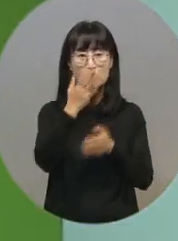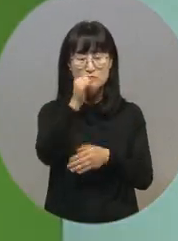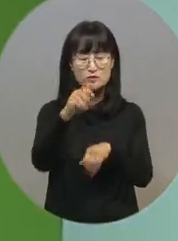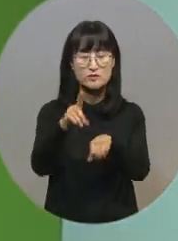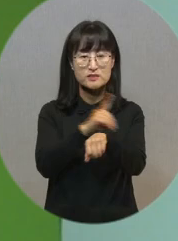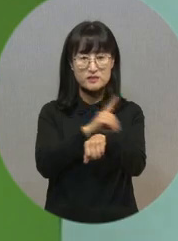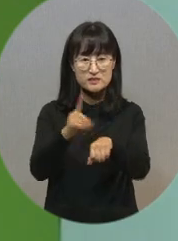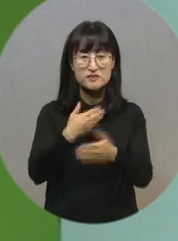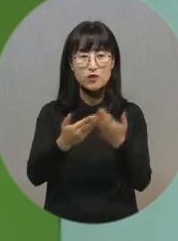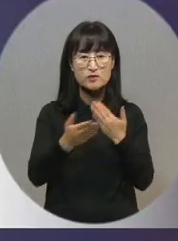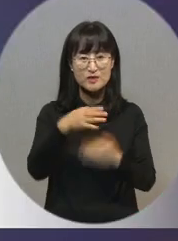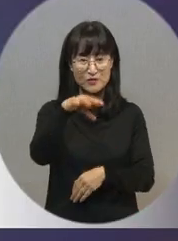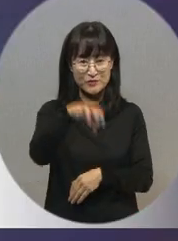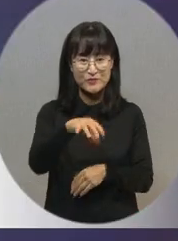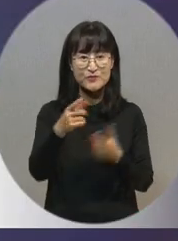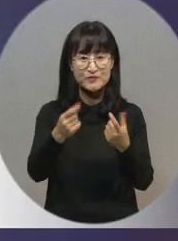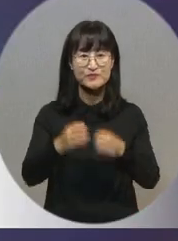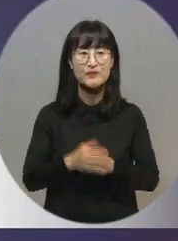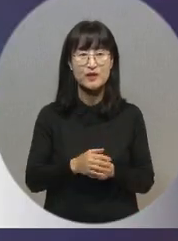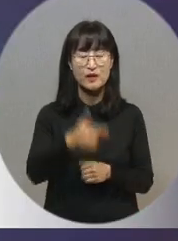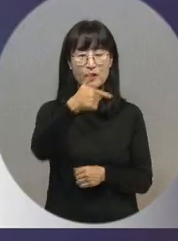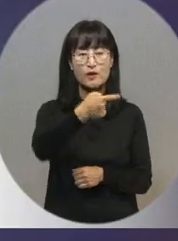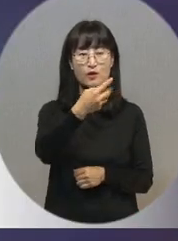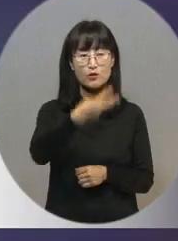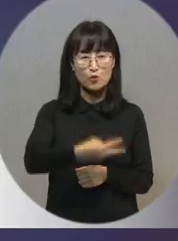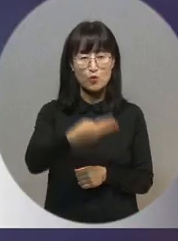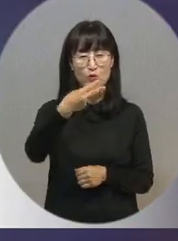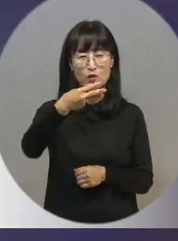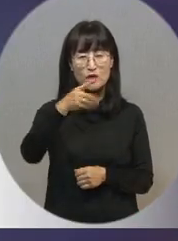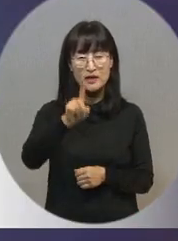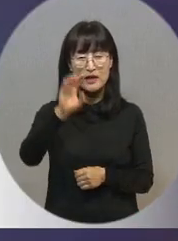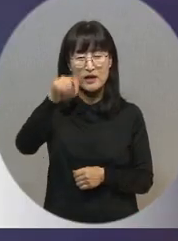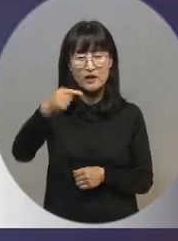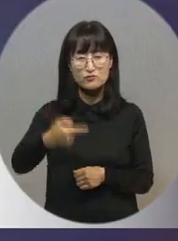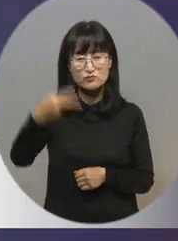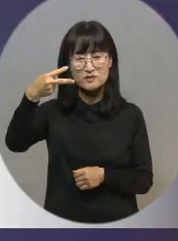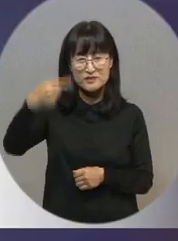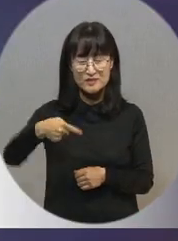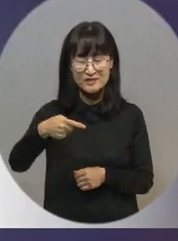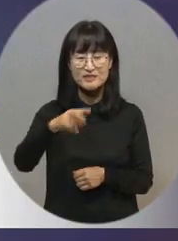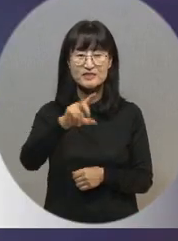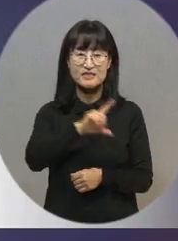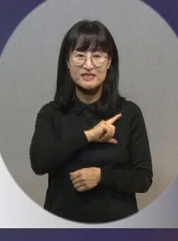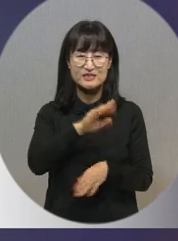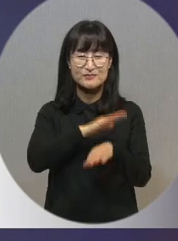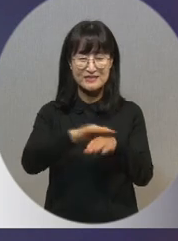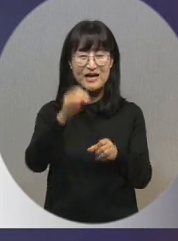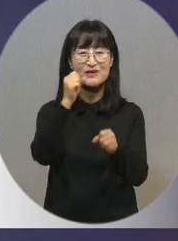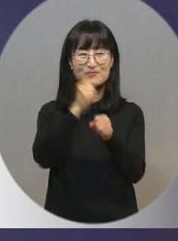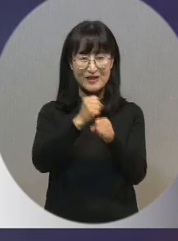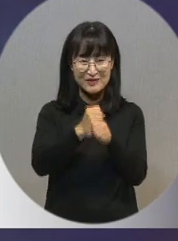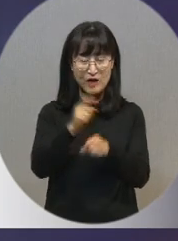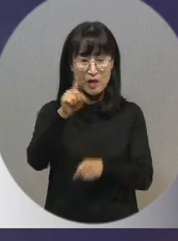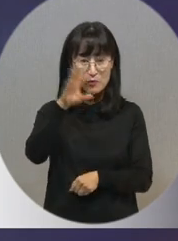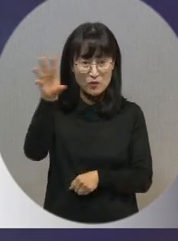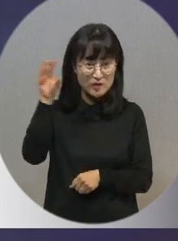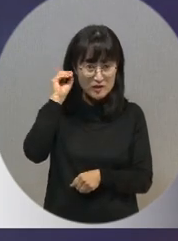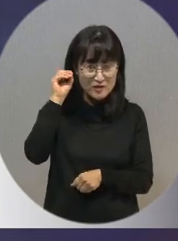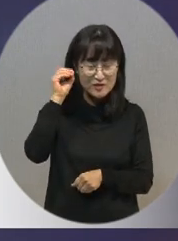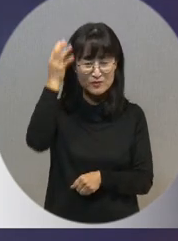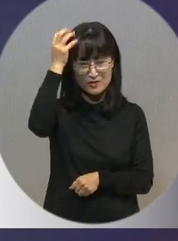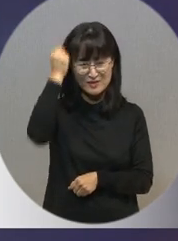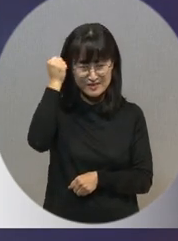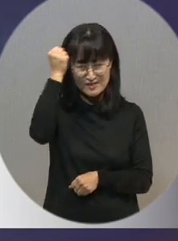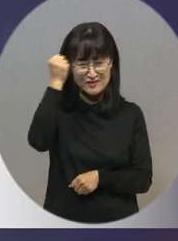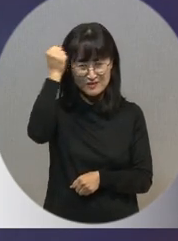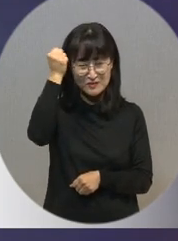체험 공간입니다. 놀라운드 이름도 참 잘 지었는데 한번 들으면 금방